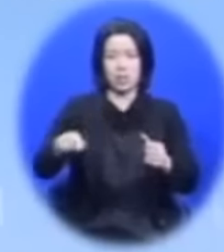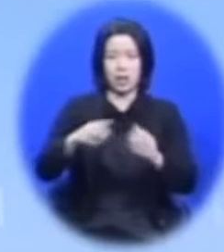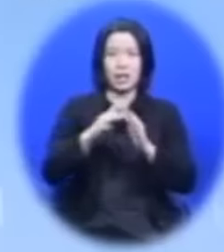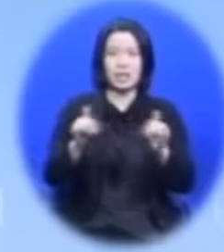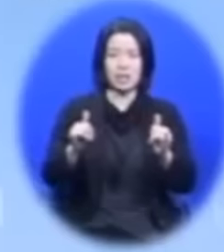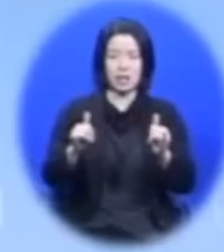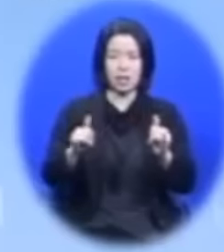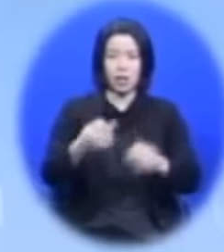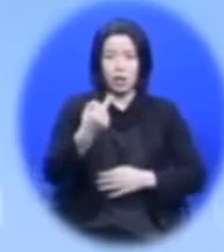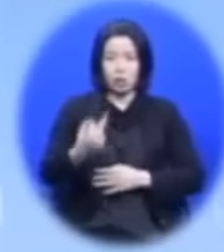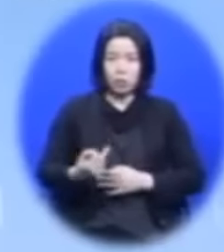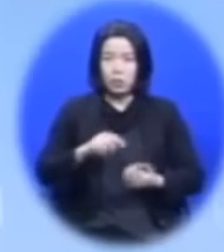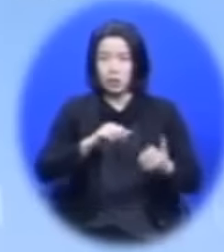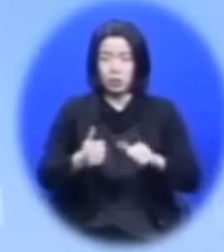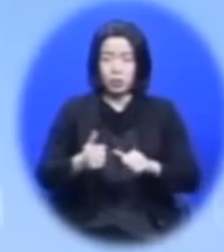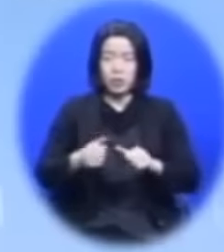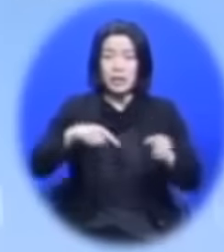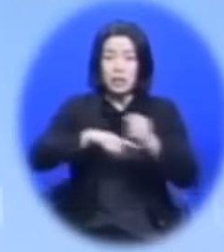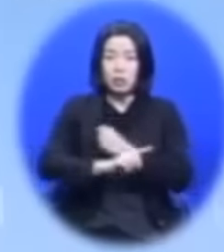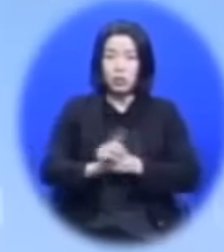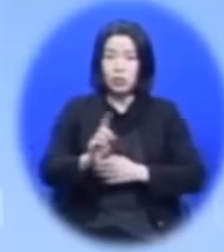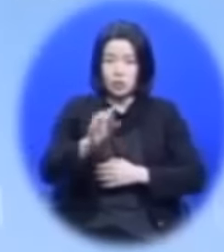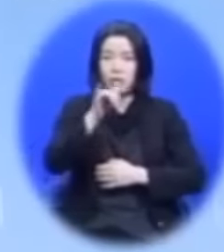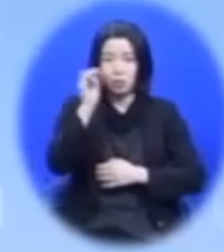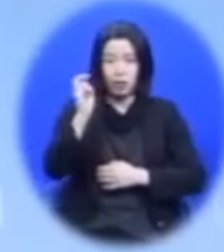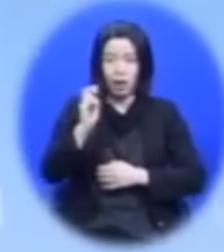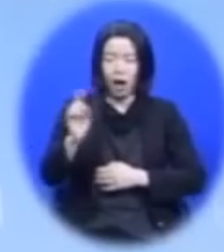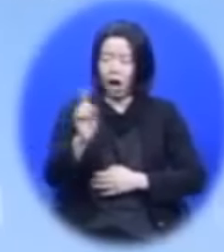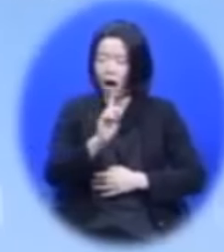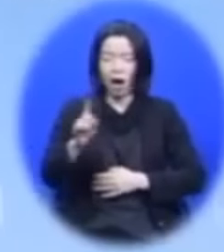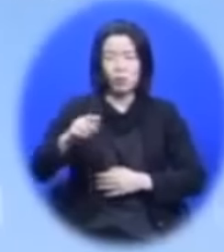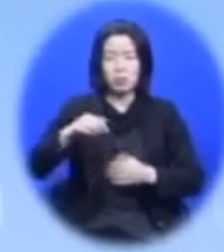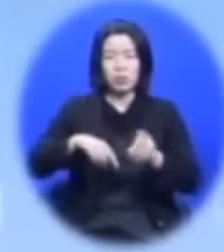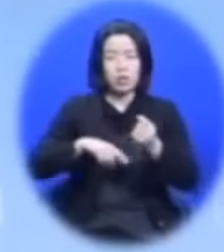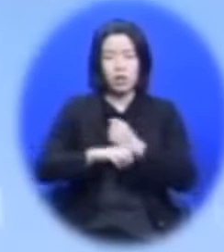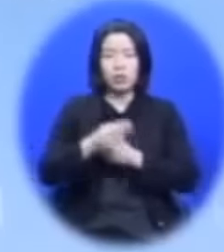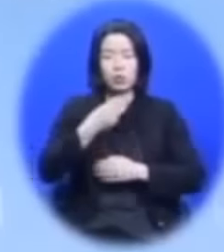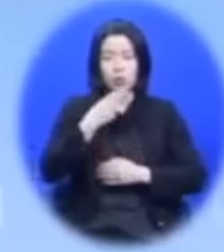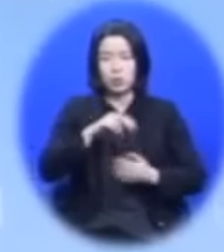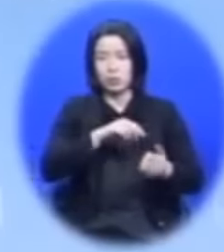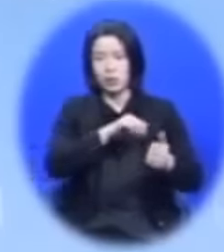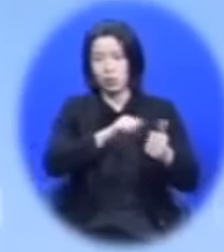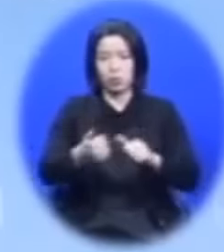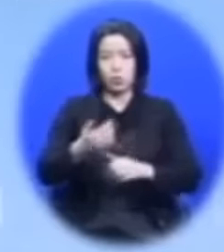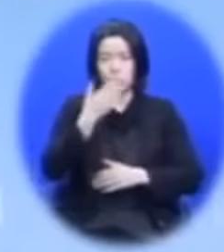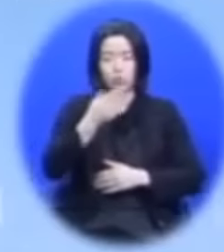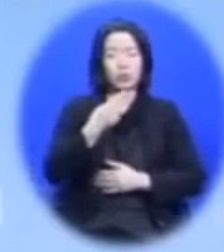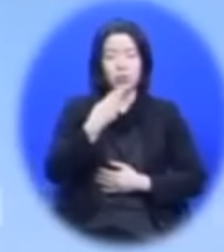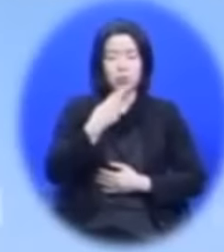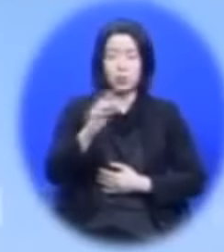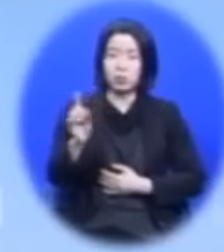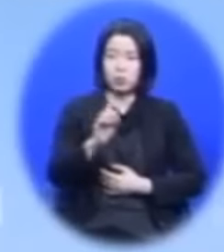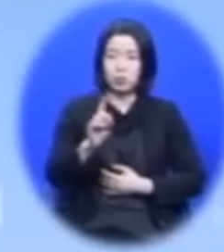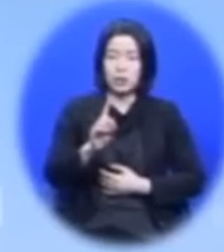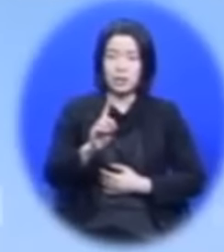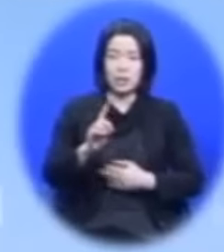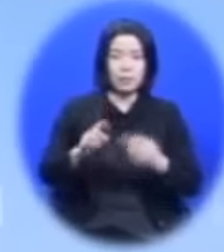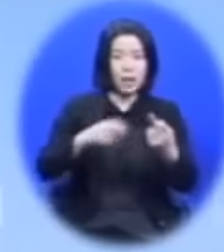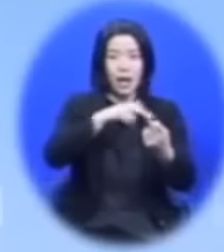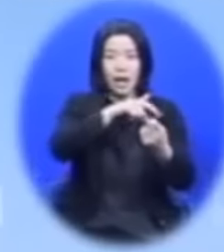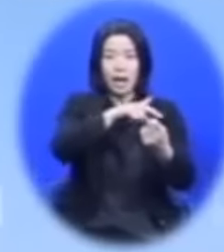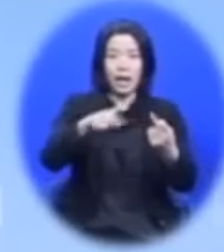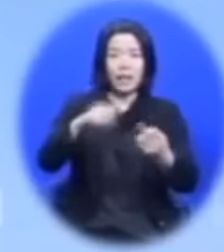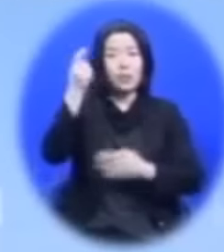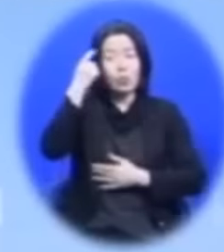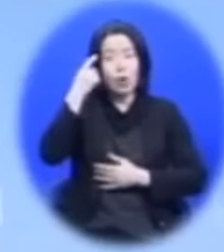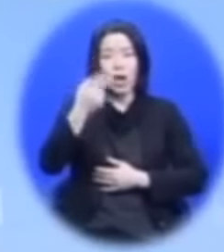죽였다면 무슨 이유가 있을 거 아니겠어요? 아무 이유 없이 동생을 죽였겠습니까? 도대체 가인은 왜 동생을